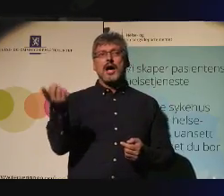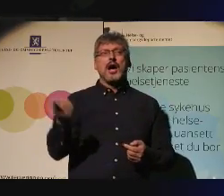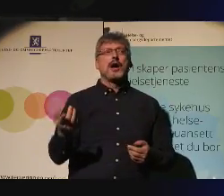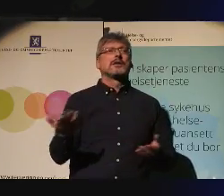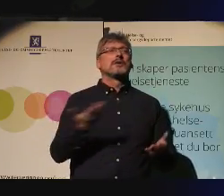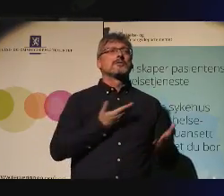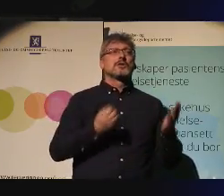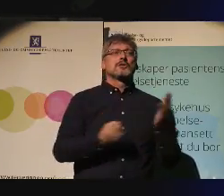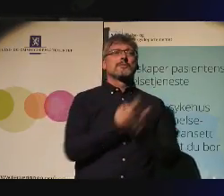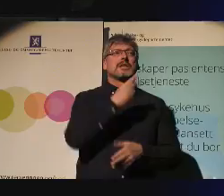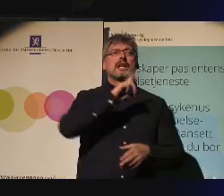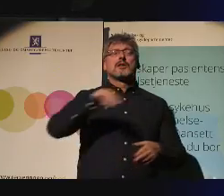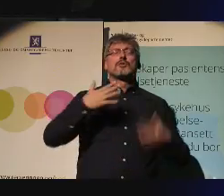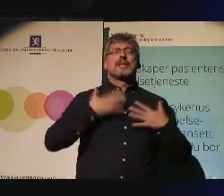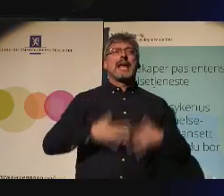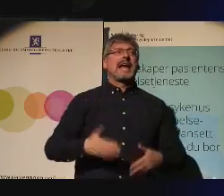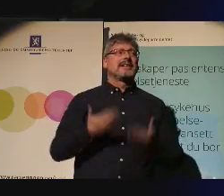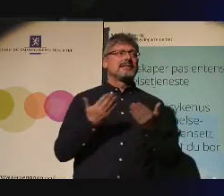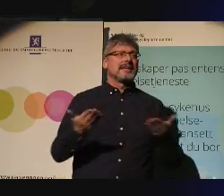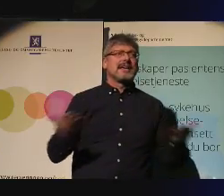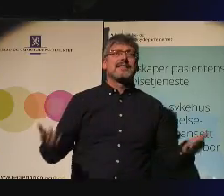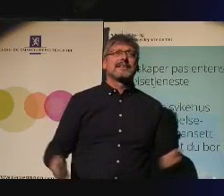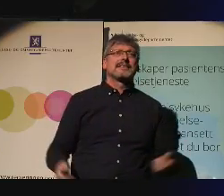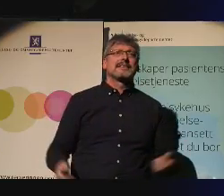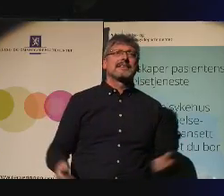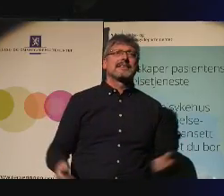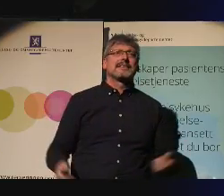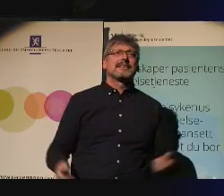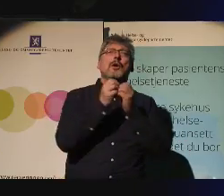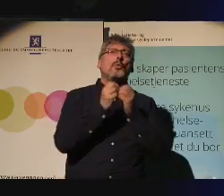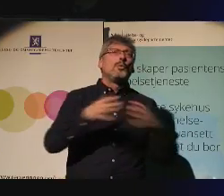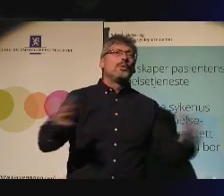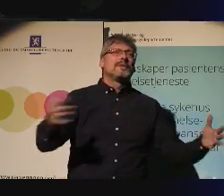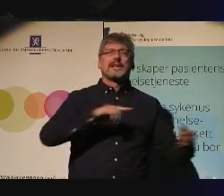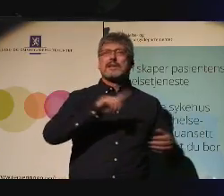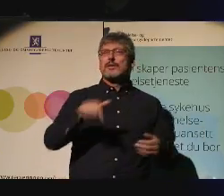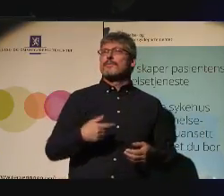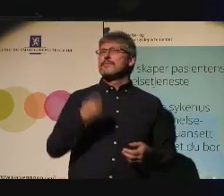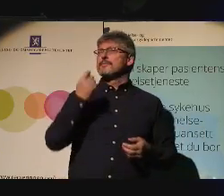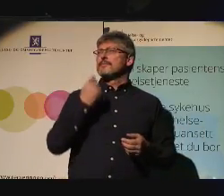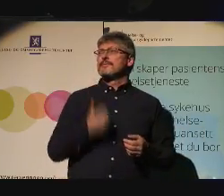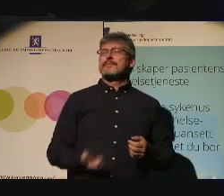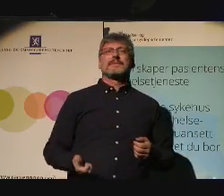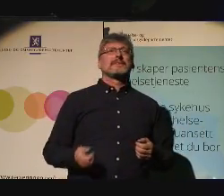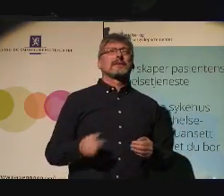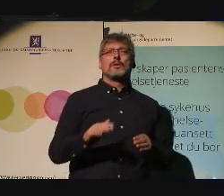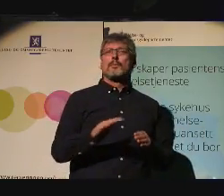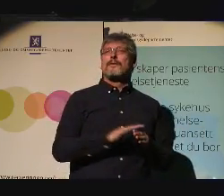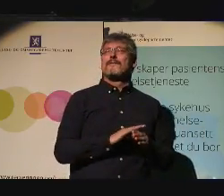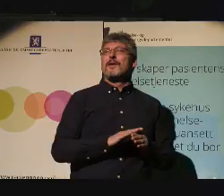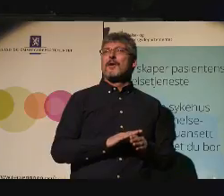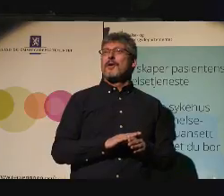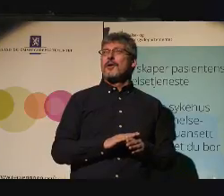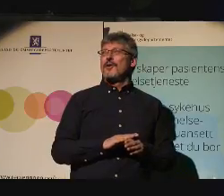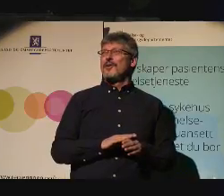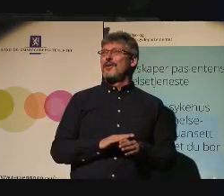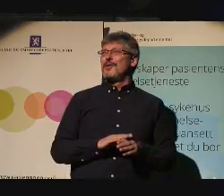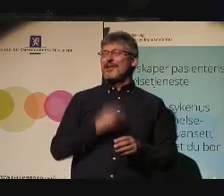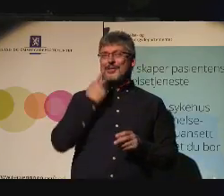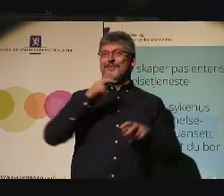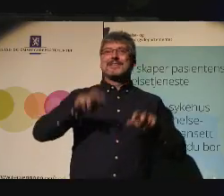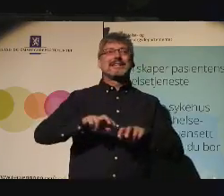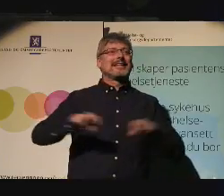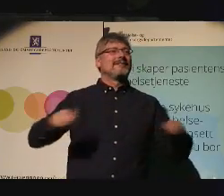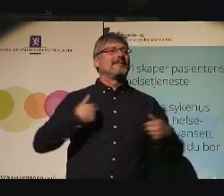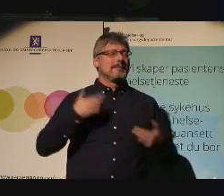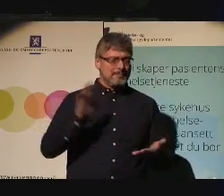i norsk helsetjeneste. Vi utvikler oss, og vi nærmest føler, tenker jeg når vi sitter her, at vi er